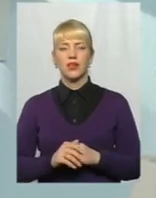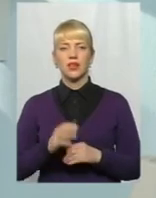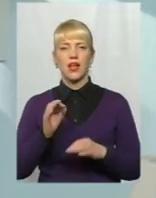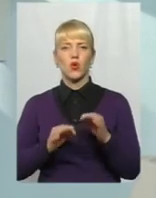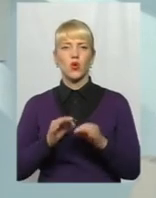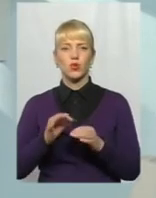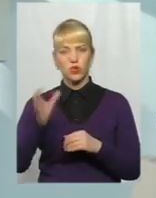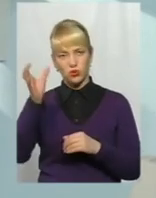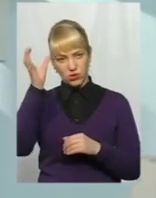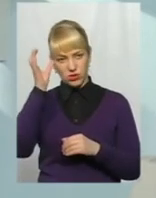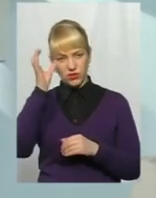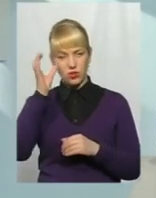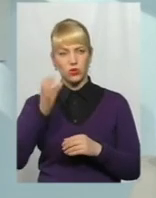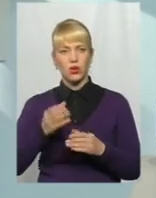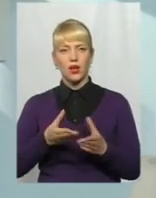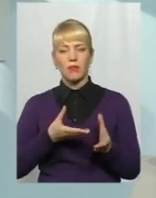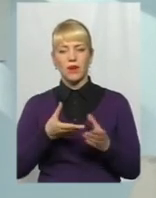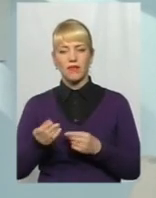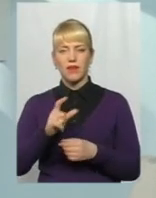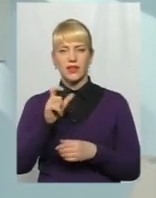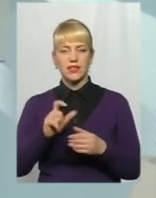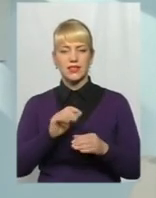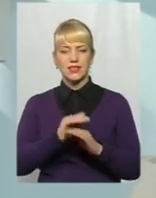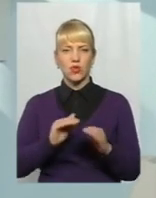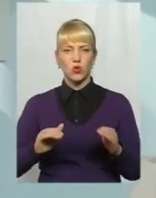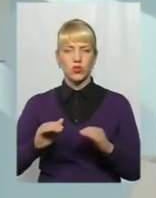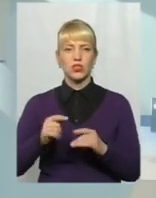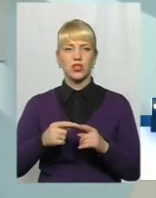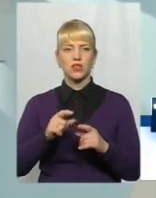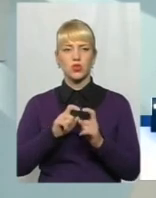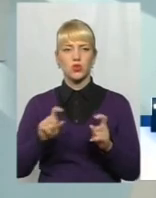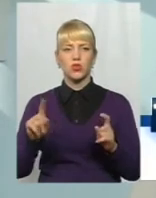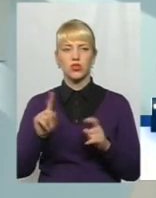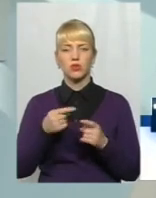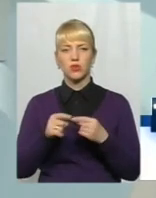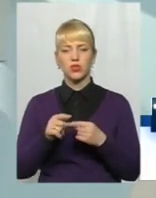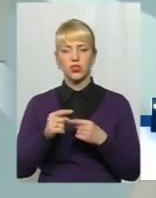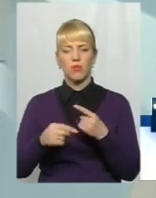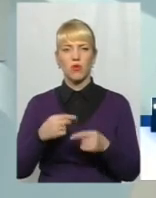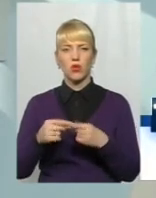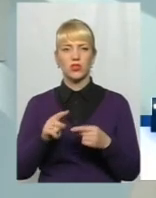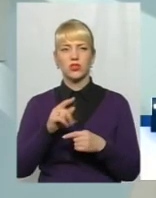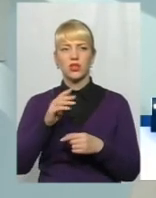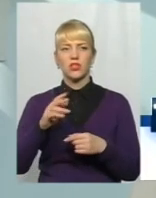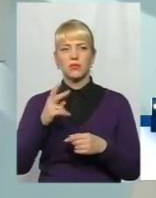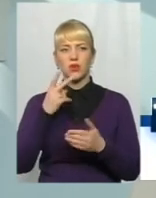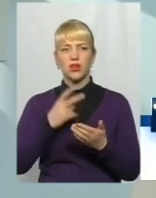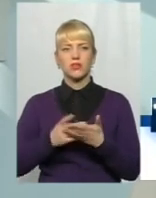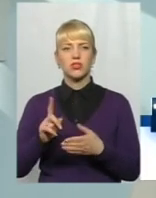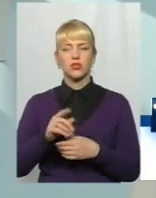екологічну освіту прививати от з садочка, з школи, щоб якось вже інше покоління, якщо нам так важко нашому поколінню, щоб вони